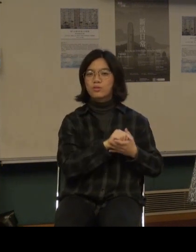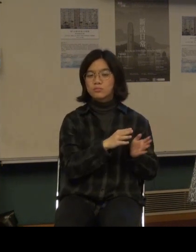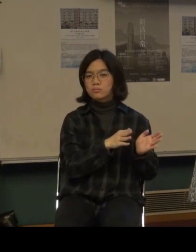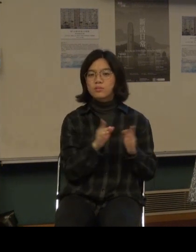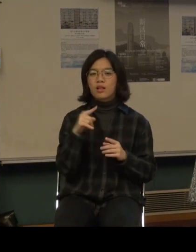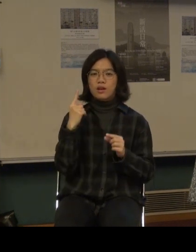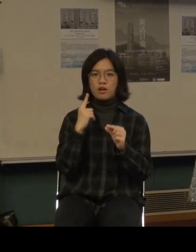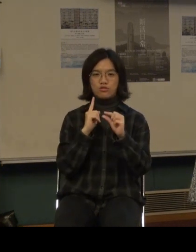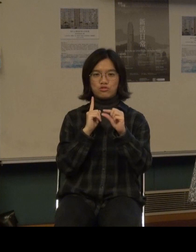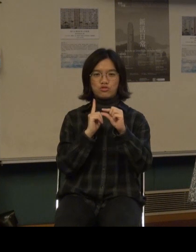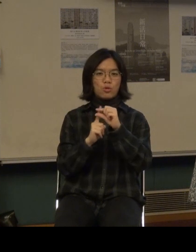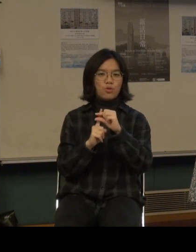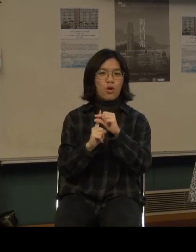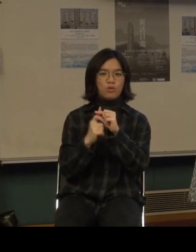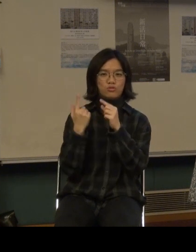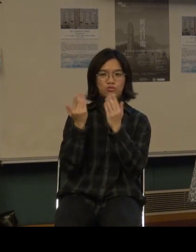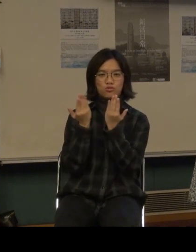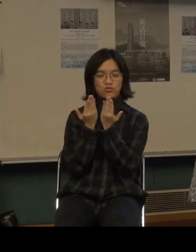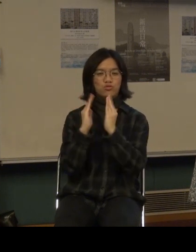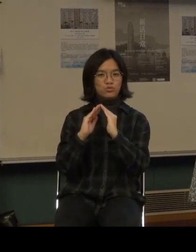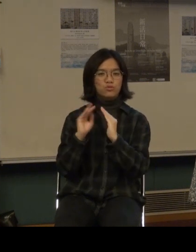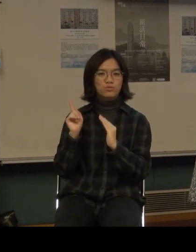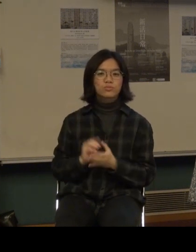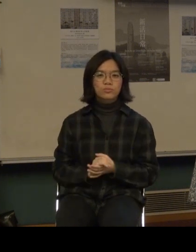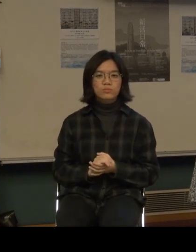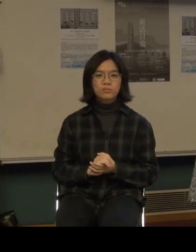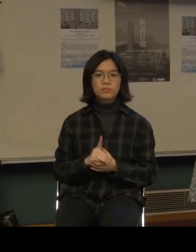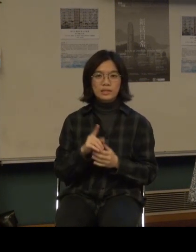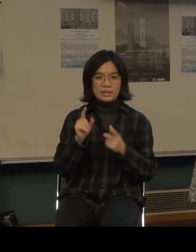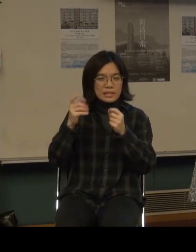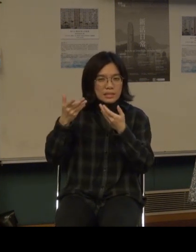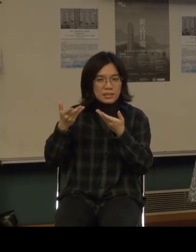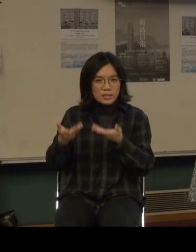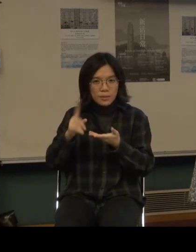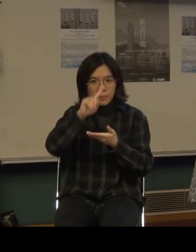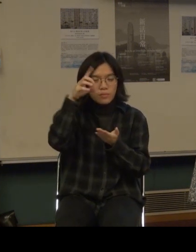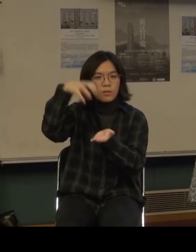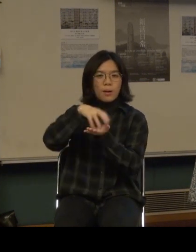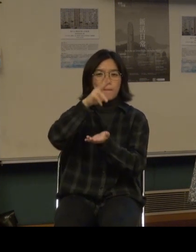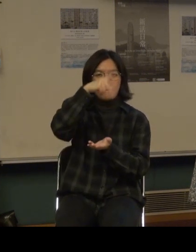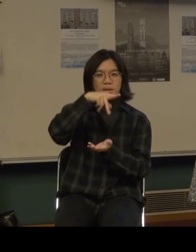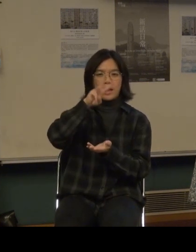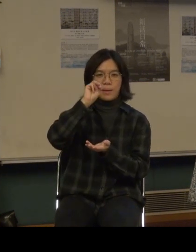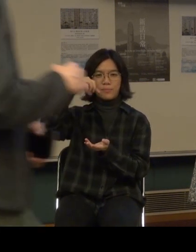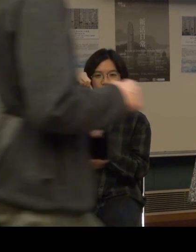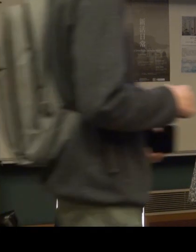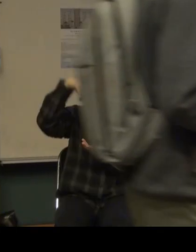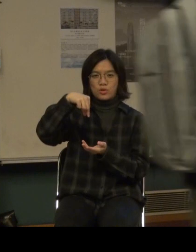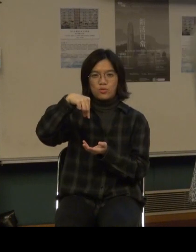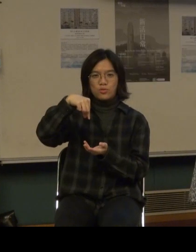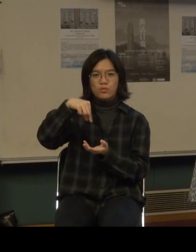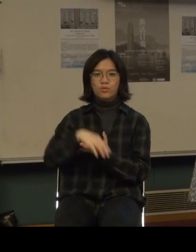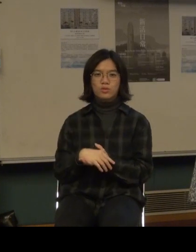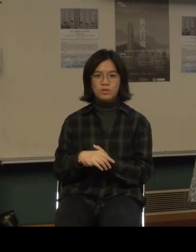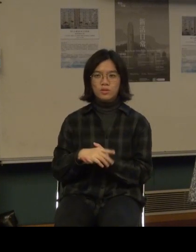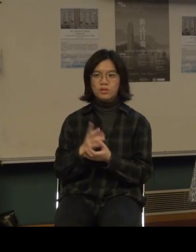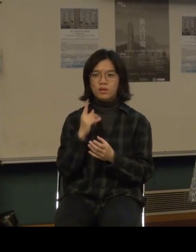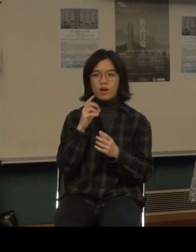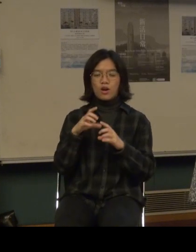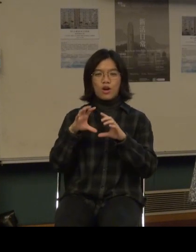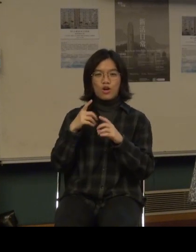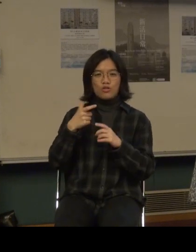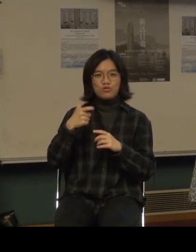中央書院的位置呢，就是現在我們那個PMQ， 就是那個警察舊原創方，現在一個保育了